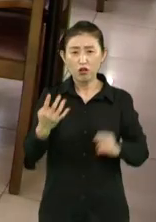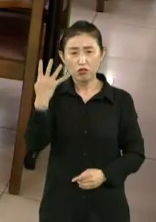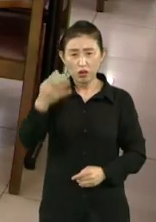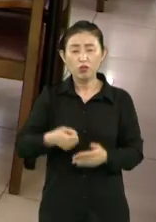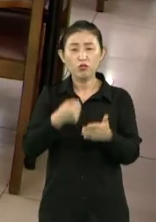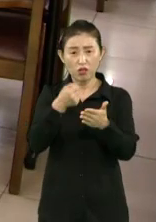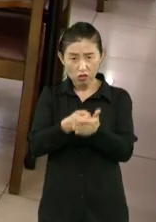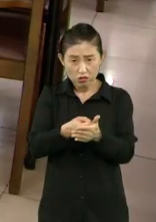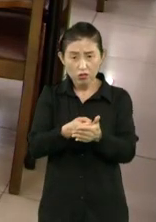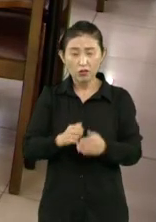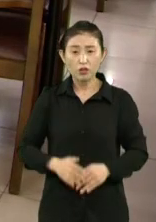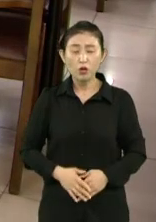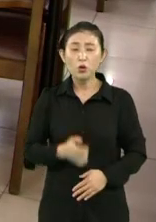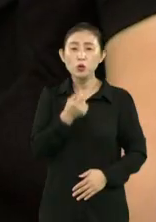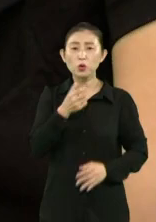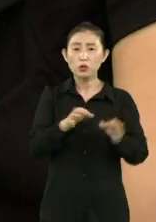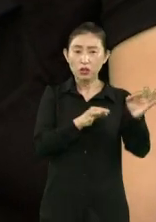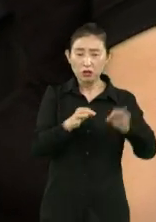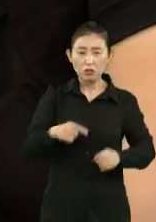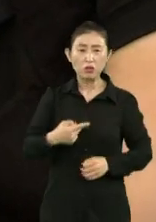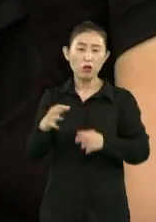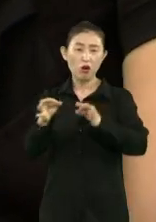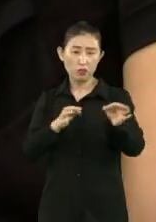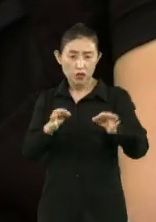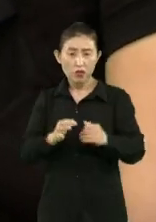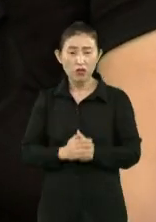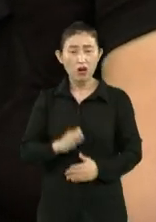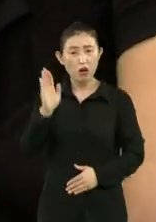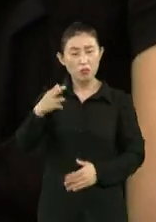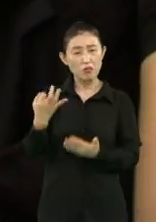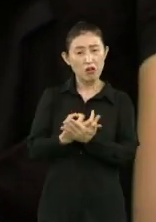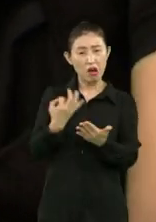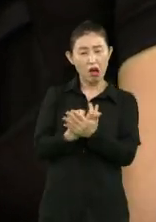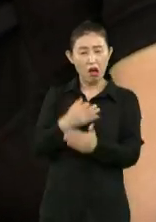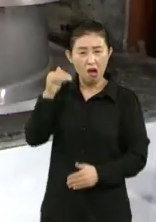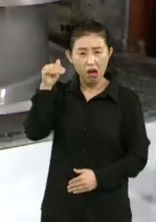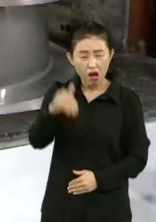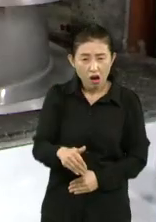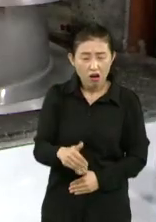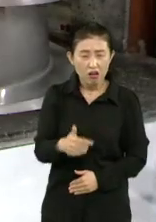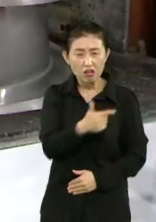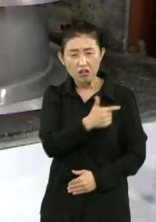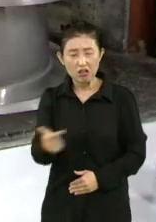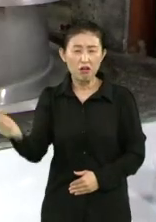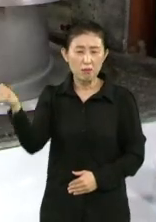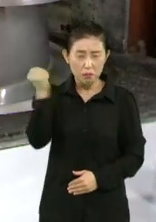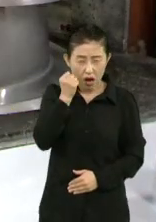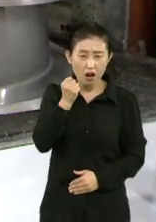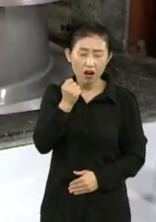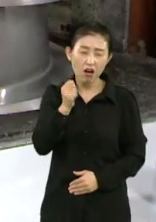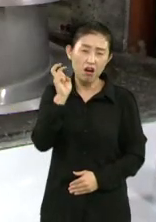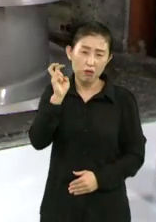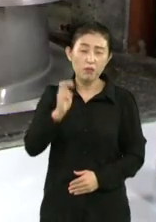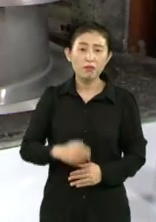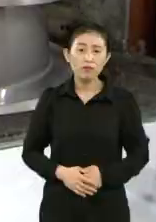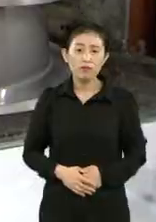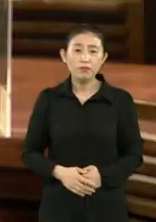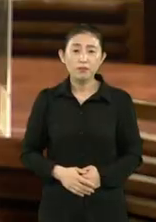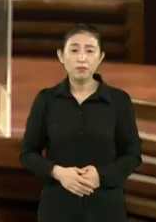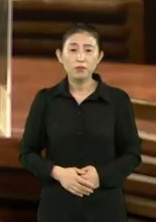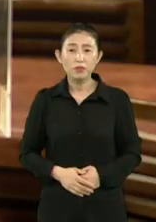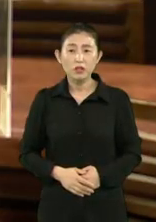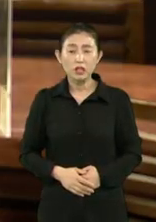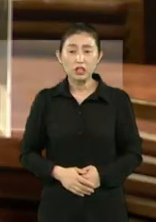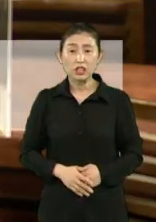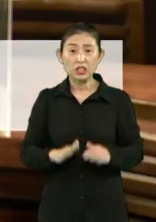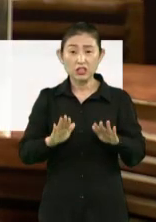4단계 시행으로 소상공인과 자영업자들은 매출 타격으로 직접적인 타격이 불가피해졌습니다. 그나마